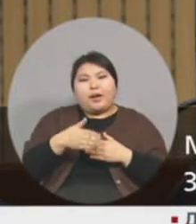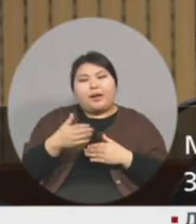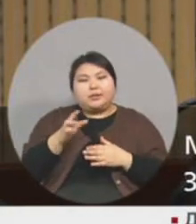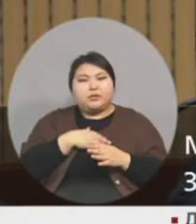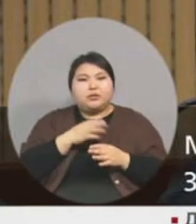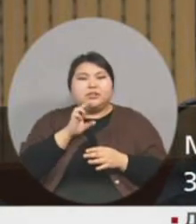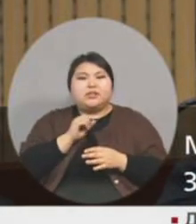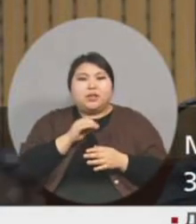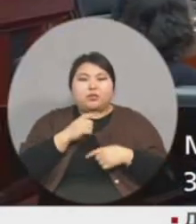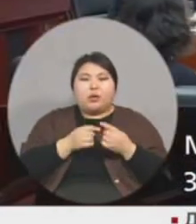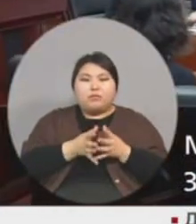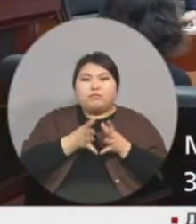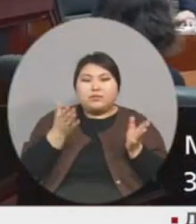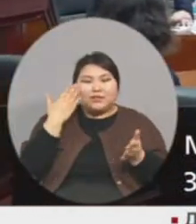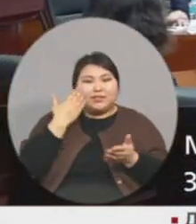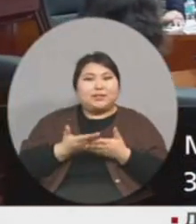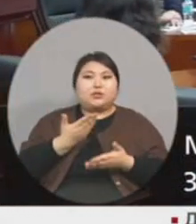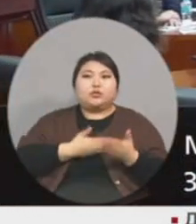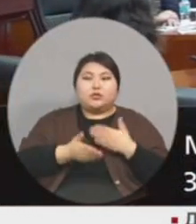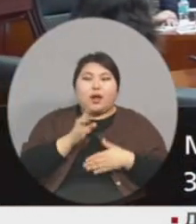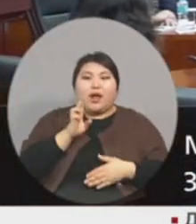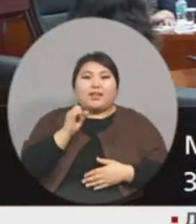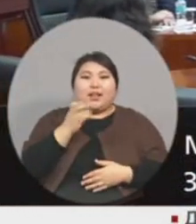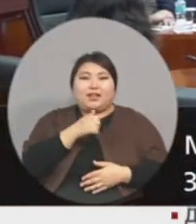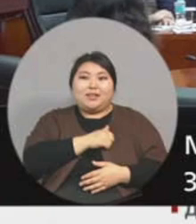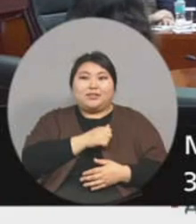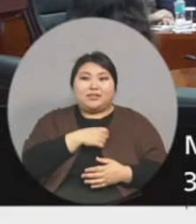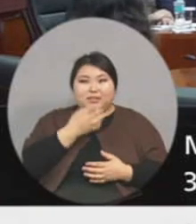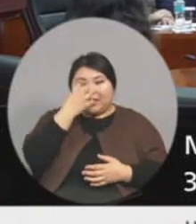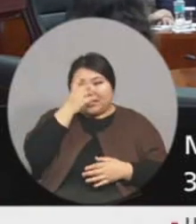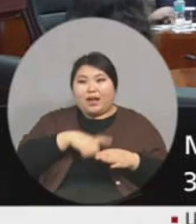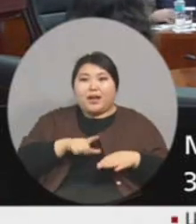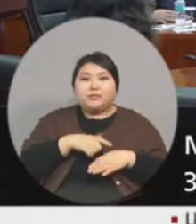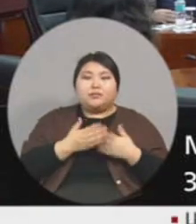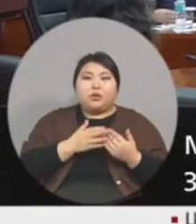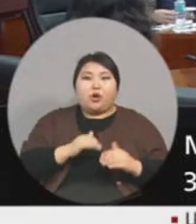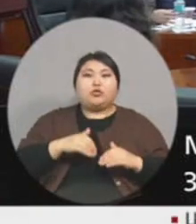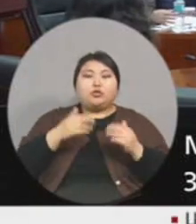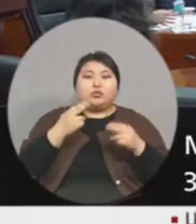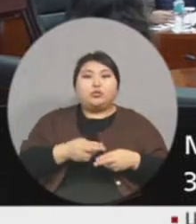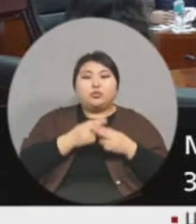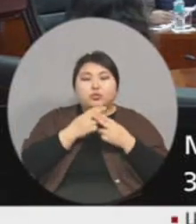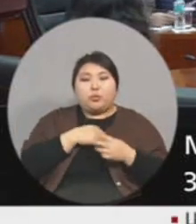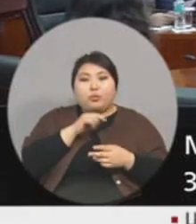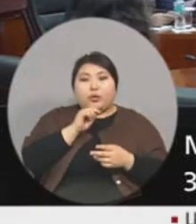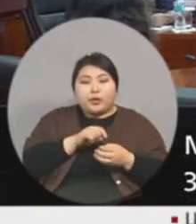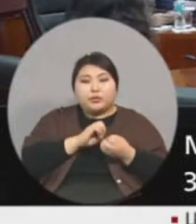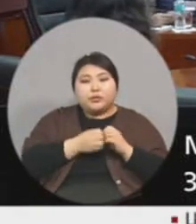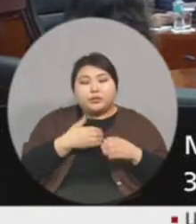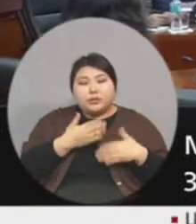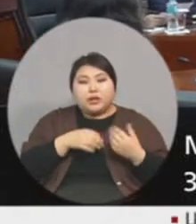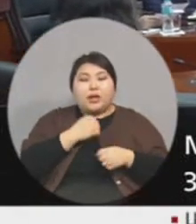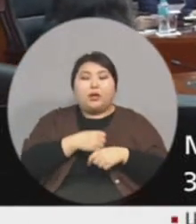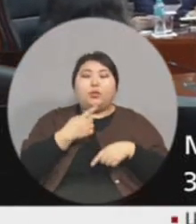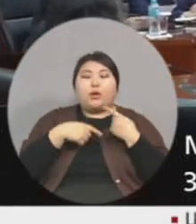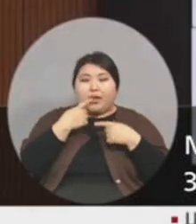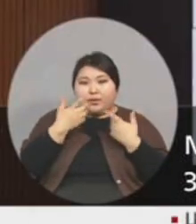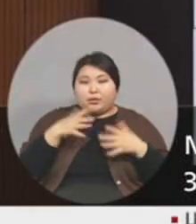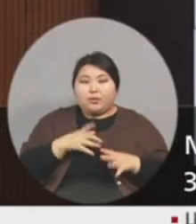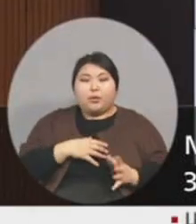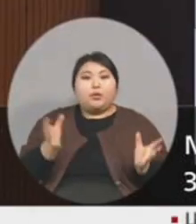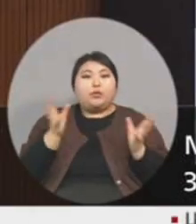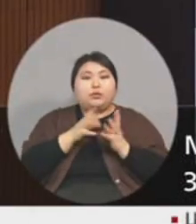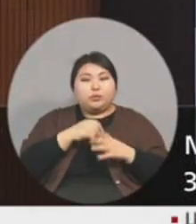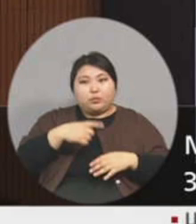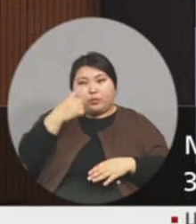төлөвийн талаар дэлгэрэнгүй санал солилцож, Канадын засгийн газраас хэрэгжүүлдэг хөгжлийн тусламжийн хөтөлбөрийн хүрээнд хэрэгжүүлэх ажлын талаар ярилцжээ. Мөн